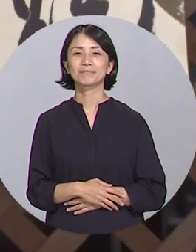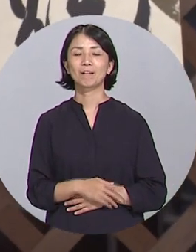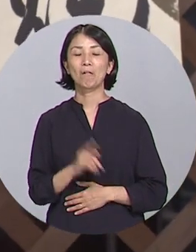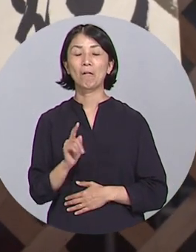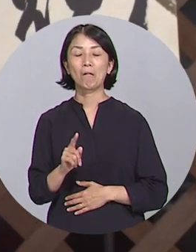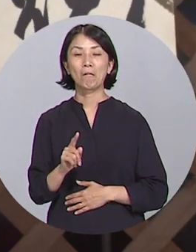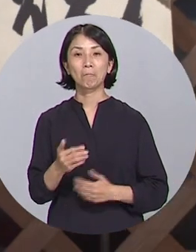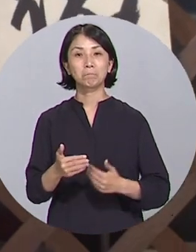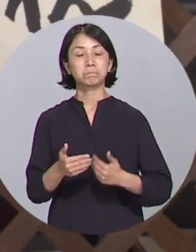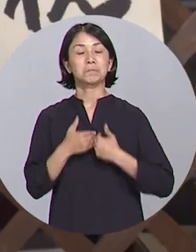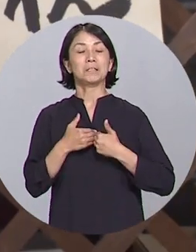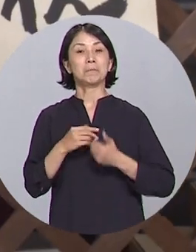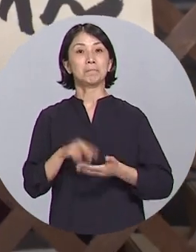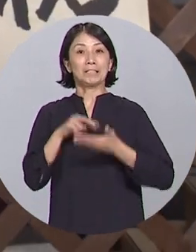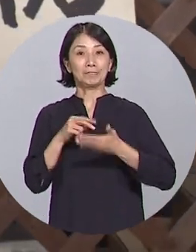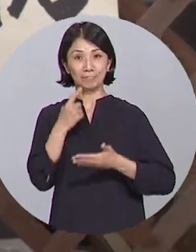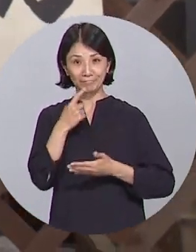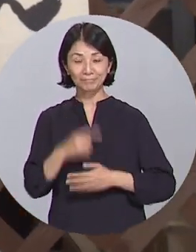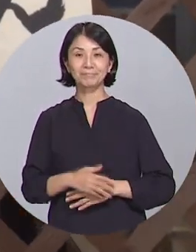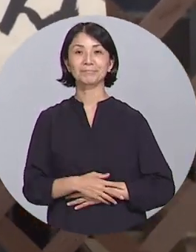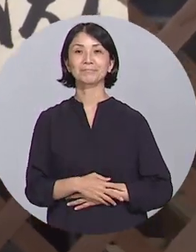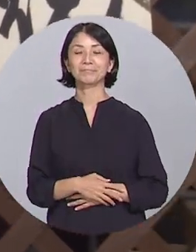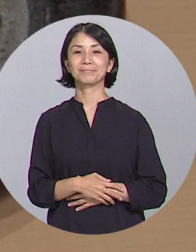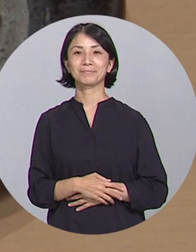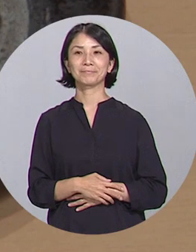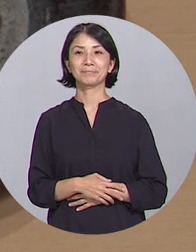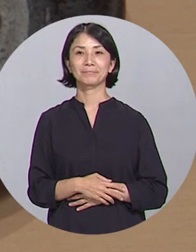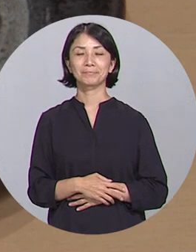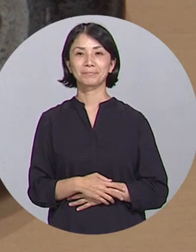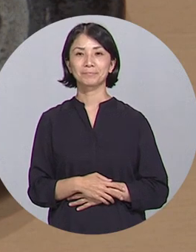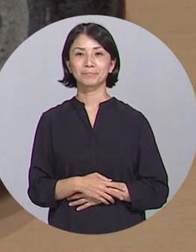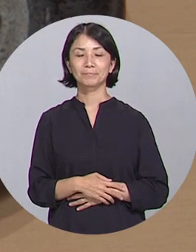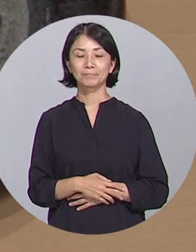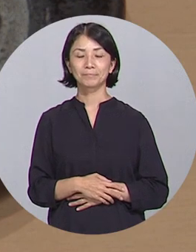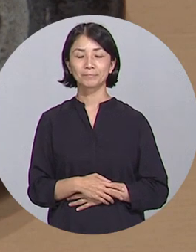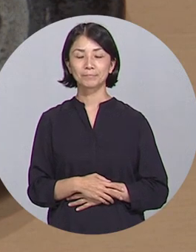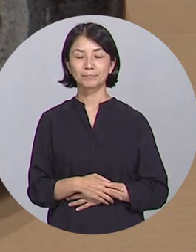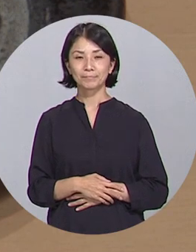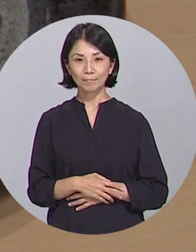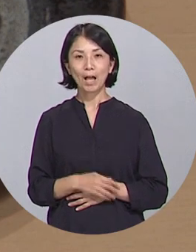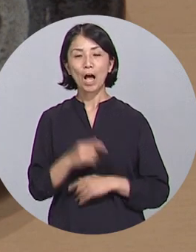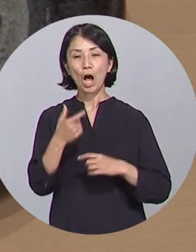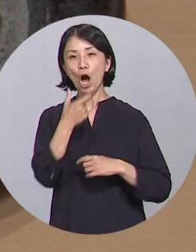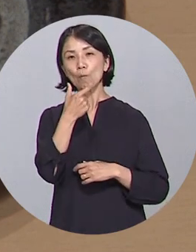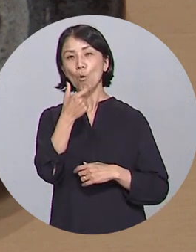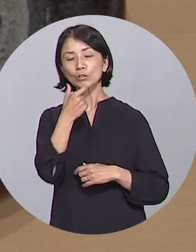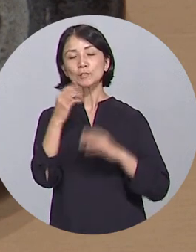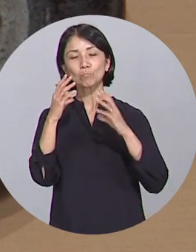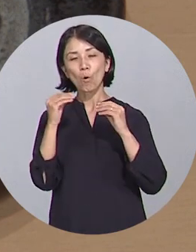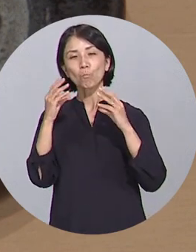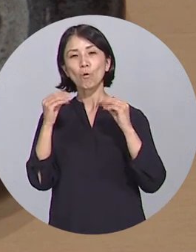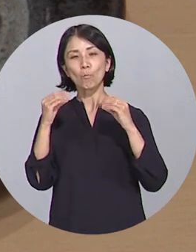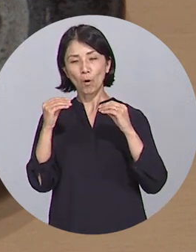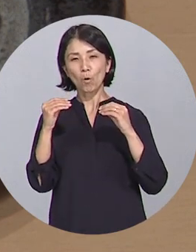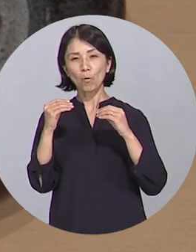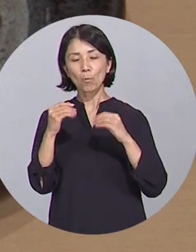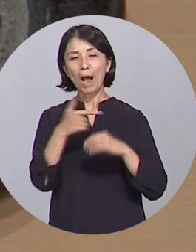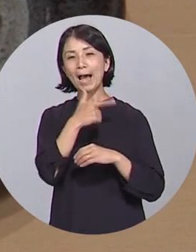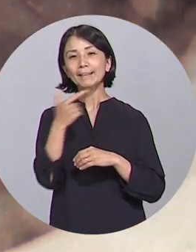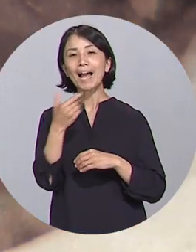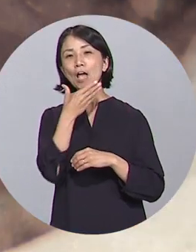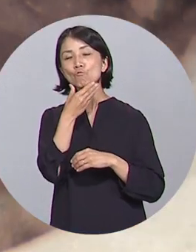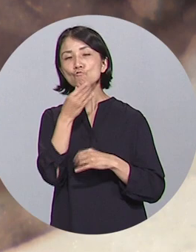これは衝撃ですね。あの食感、お餅の食感間違いなく大福なんですけ